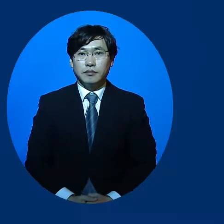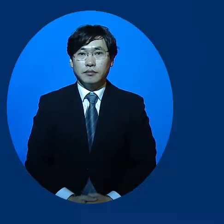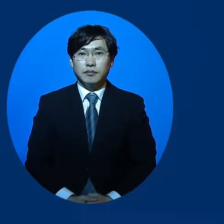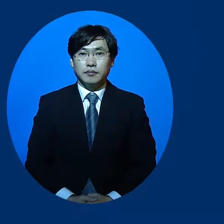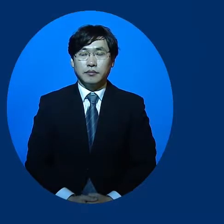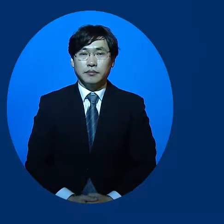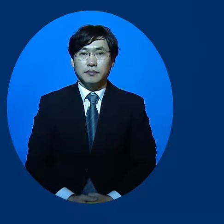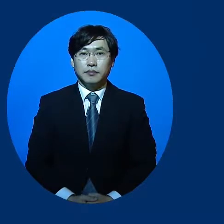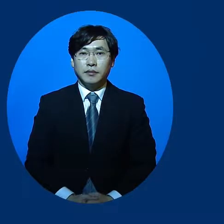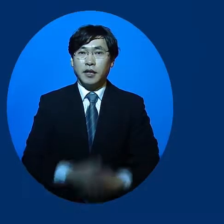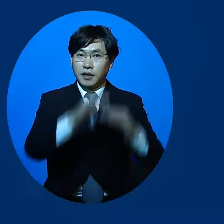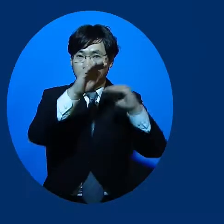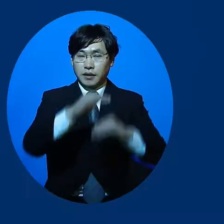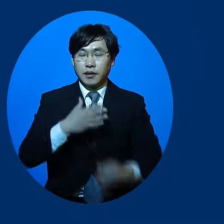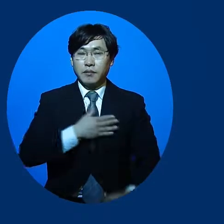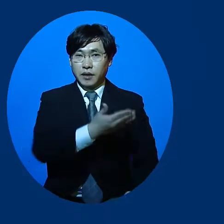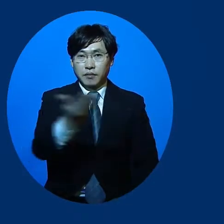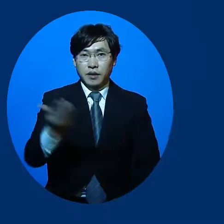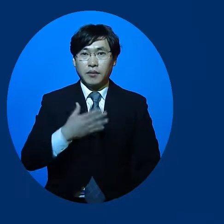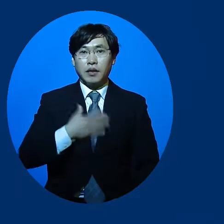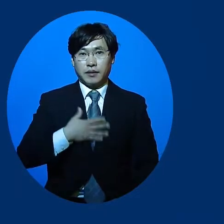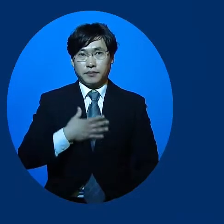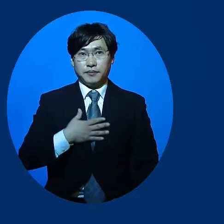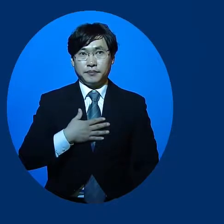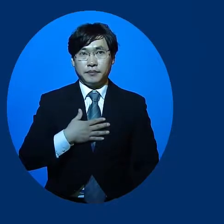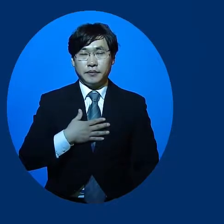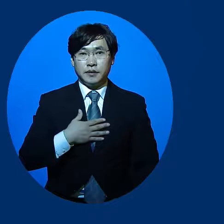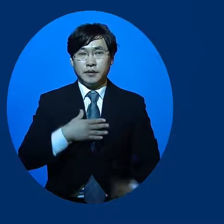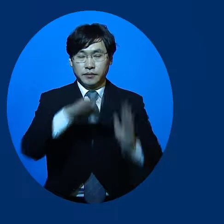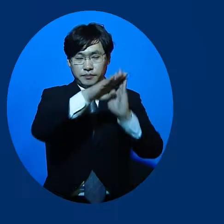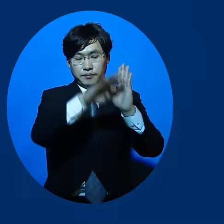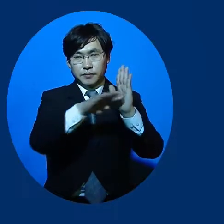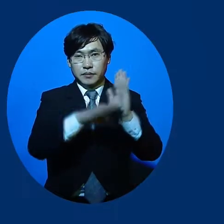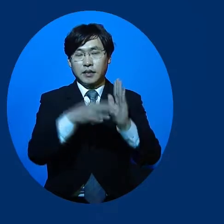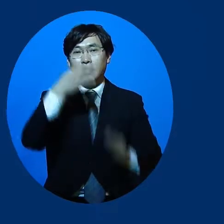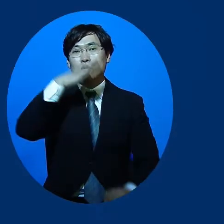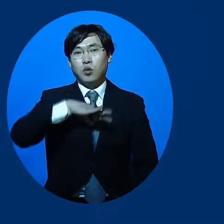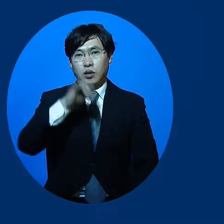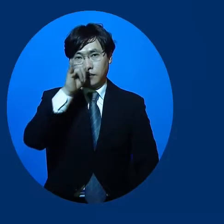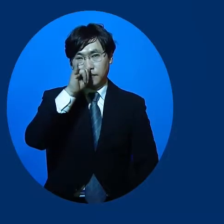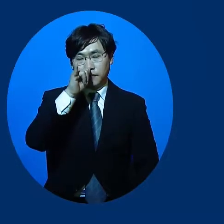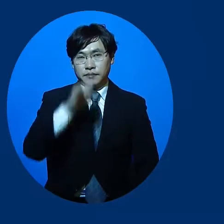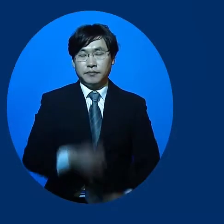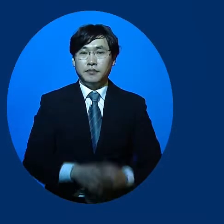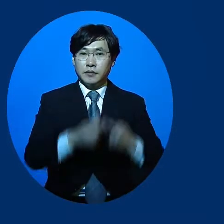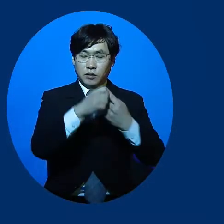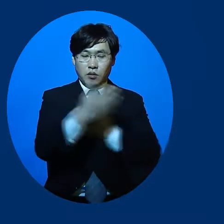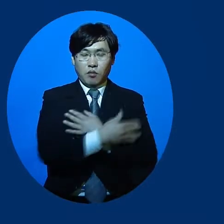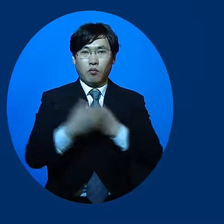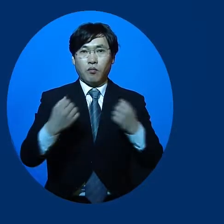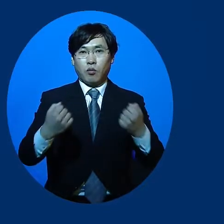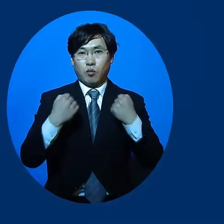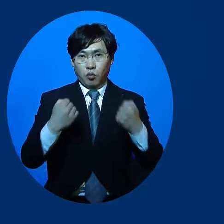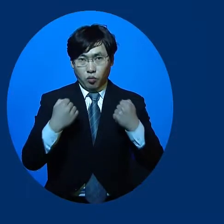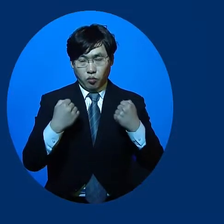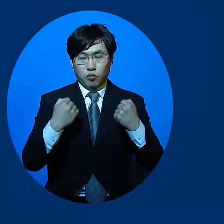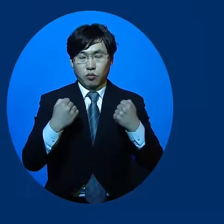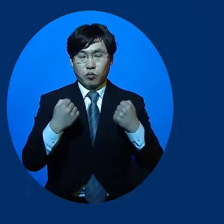다들 아시는 내용이겠지만 장애인들이 신체 활동을 하면 다음과 같은 효과를 얻을 수 있습니다. 먼저 신체